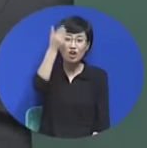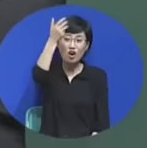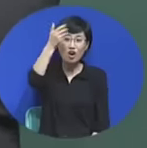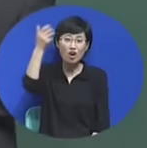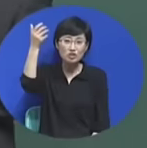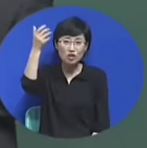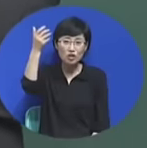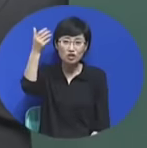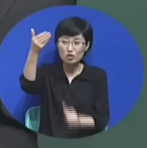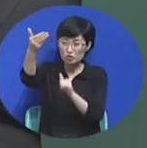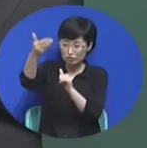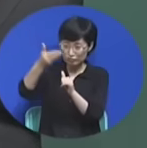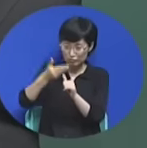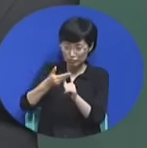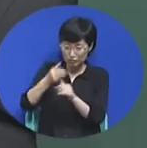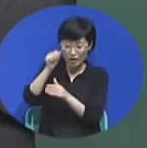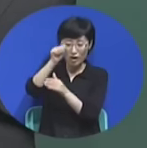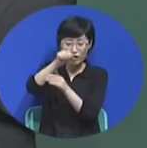성령이 맺으시는 열매.